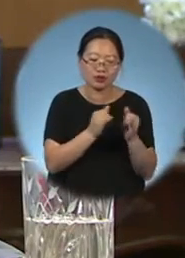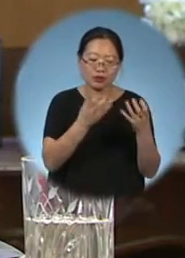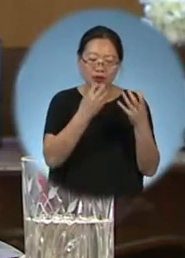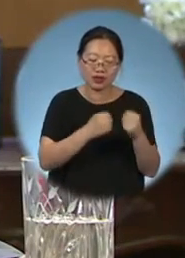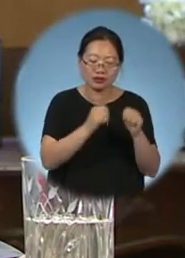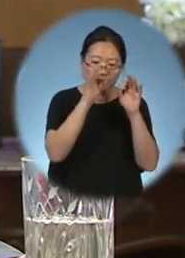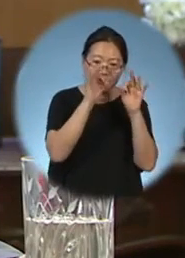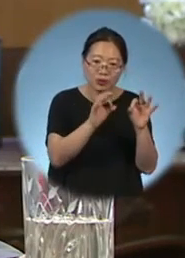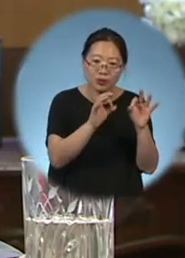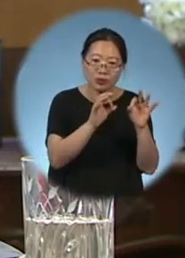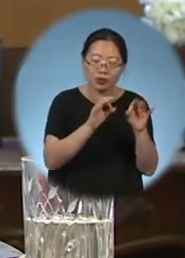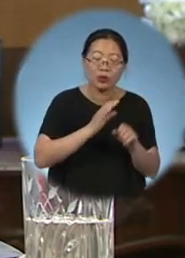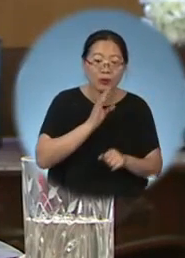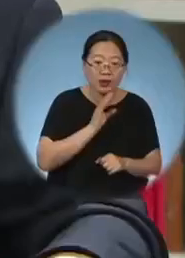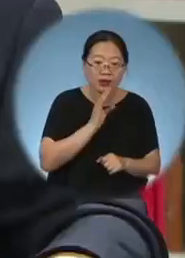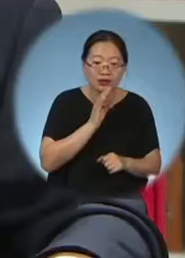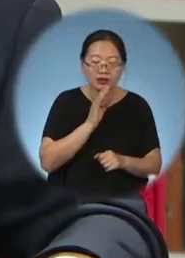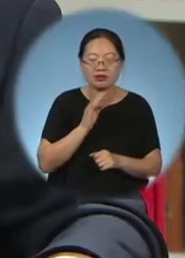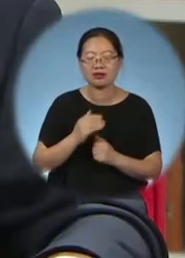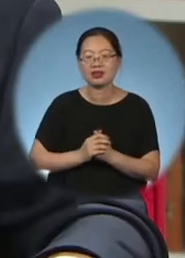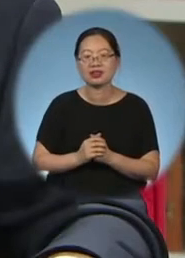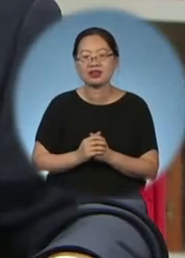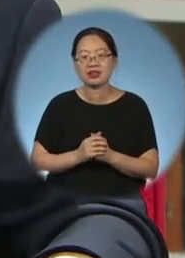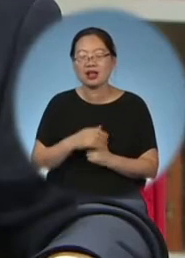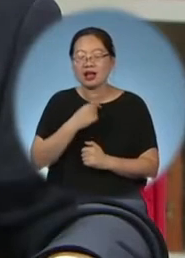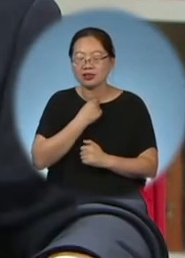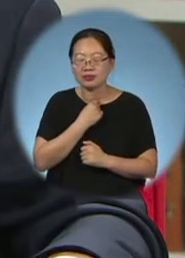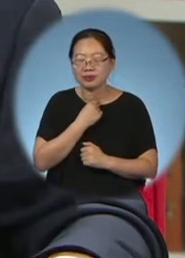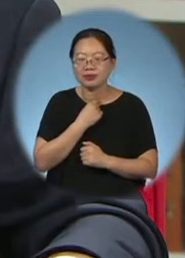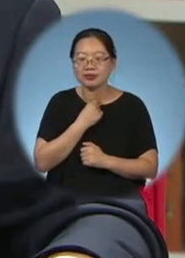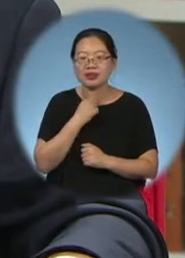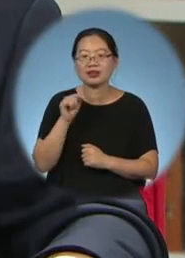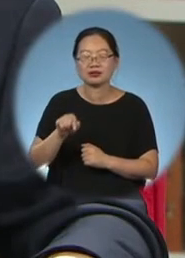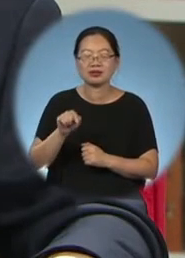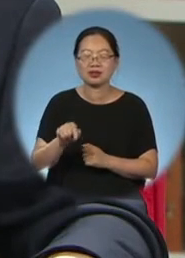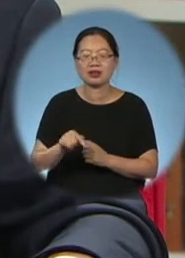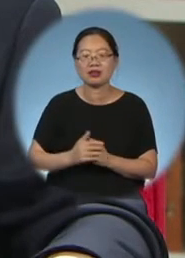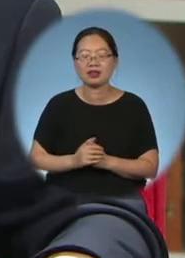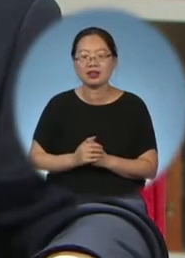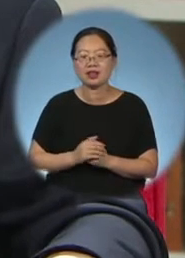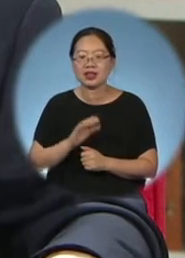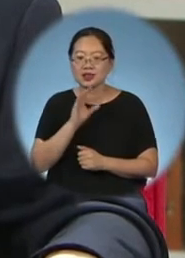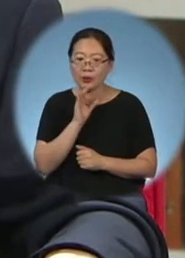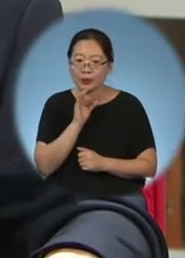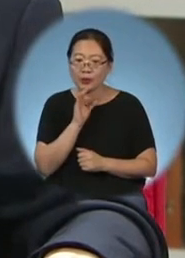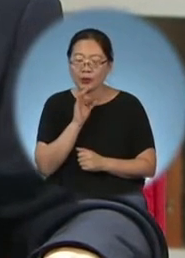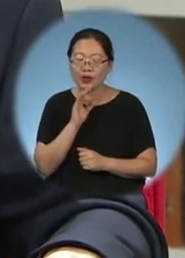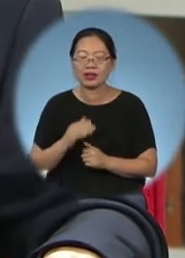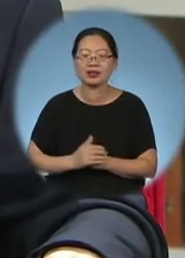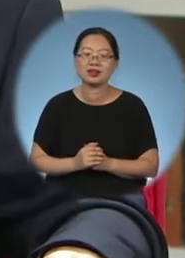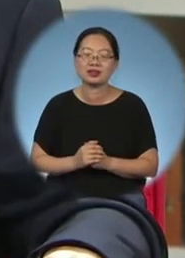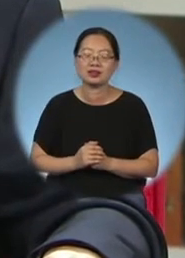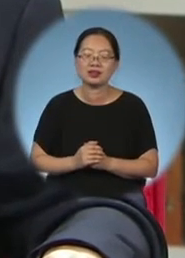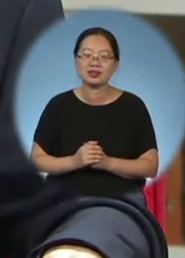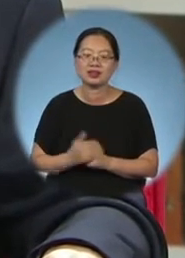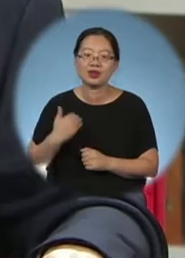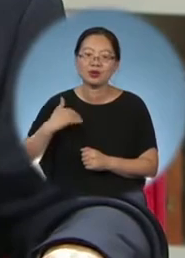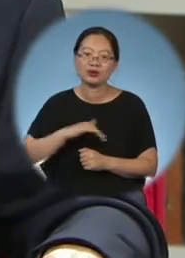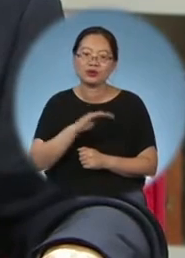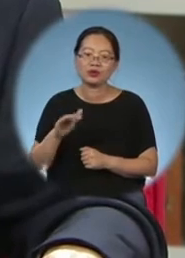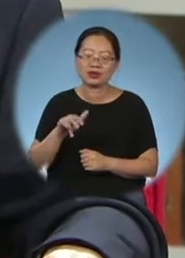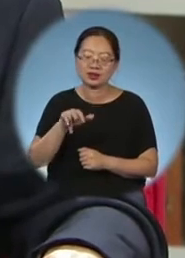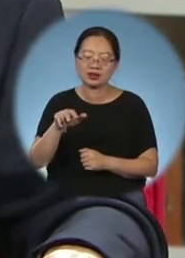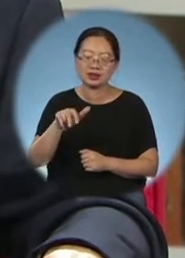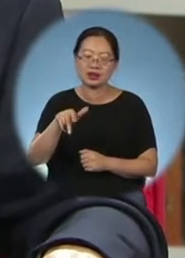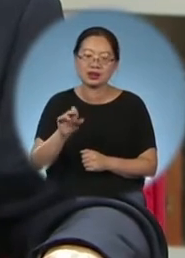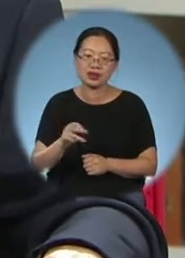같아요. 그죠? 그러니까 그 하고 싶어 하는 것이 정말 우리 정